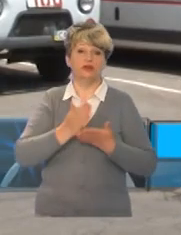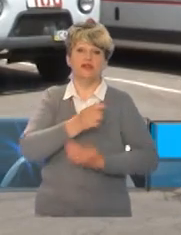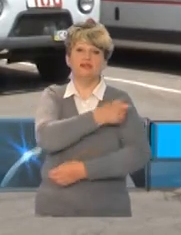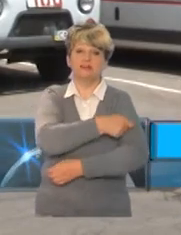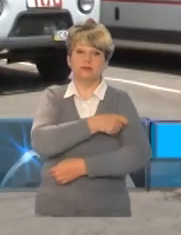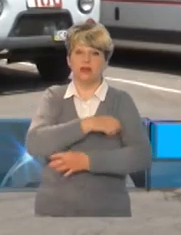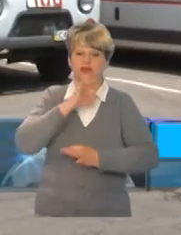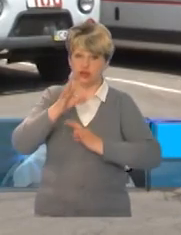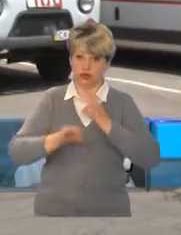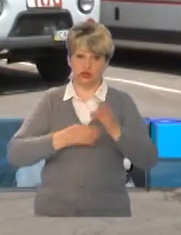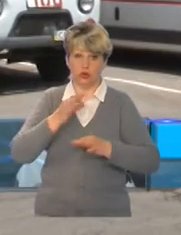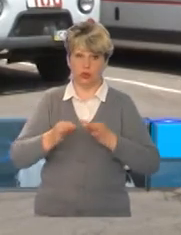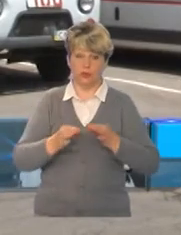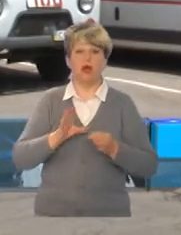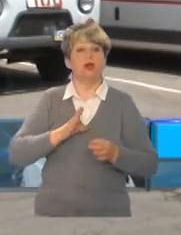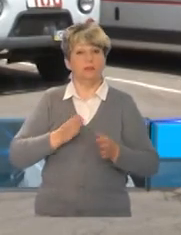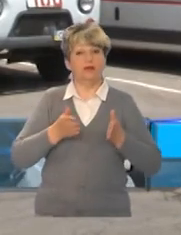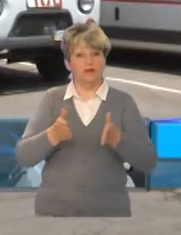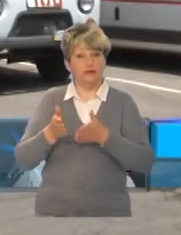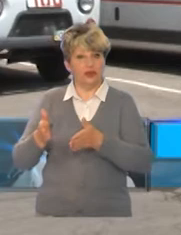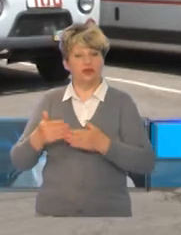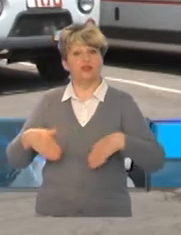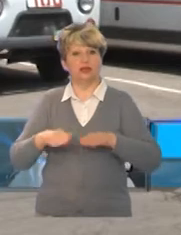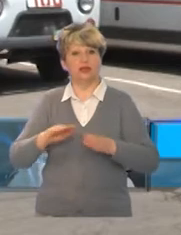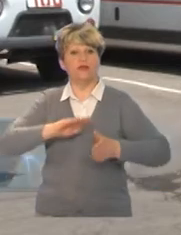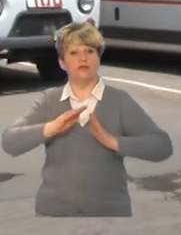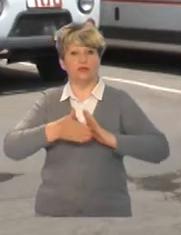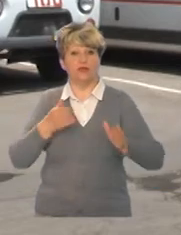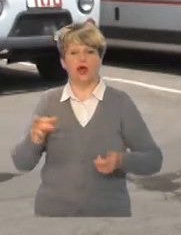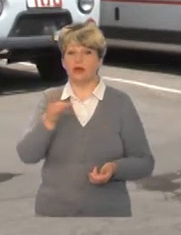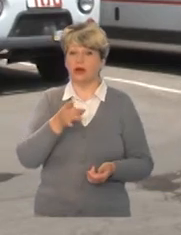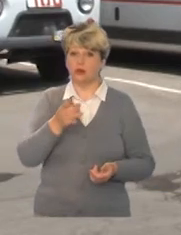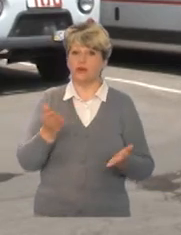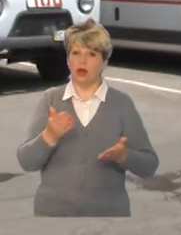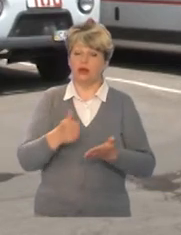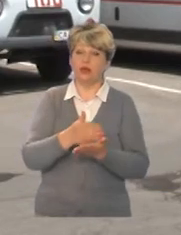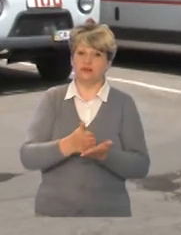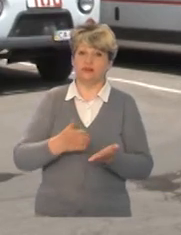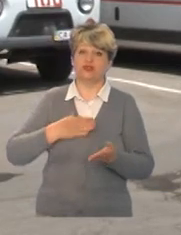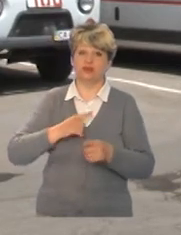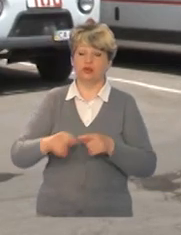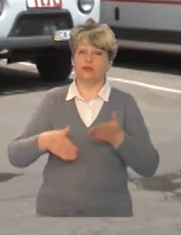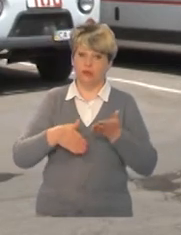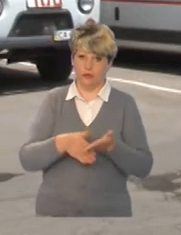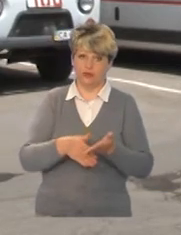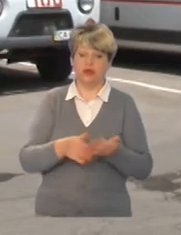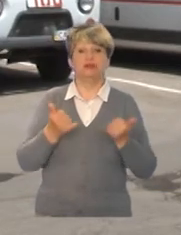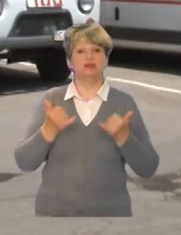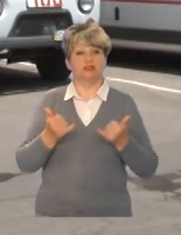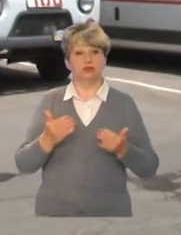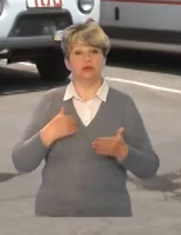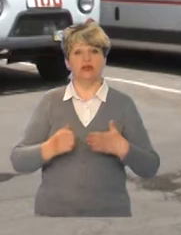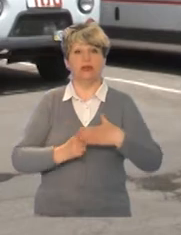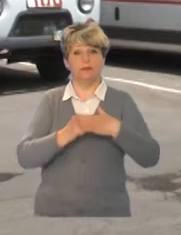цілодобово. І навіть були варіанти надходження таких викликів з районів, які обслуговує станція. У нас сьогодні функціонує на